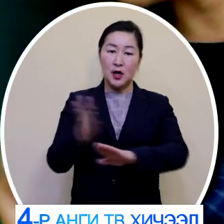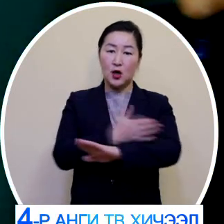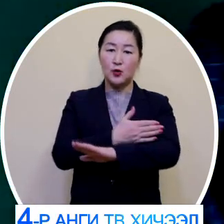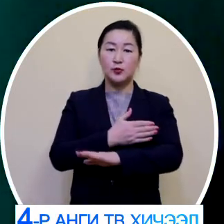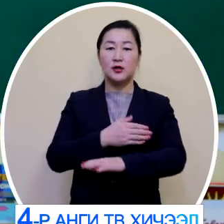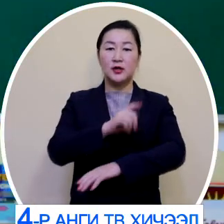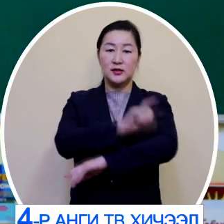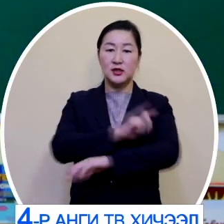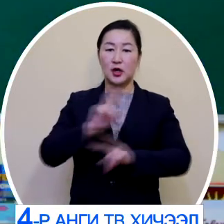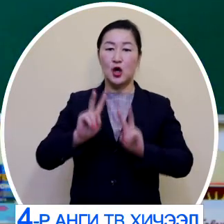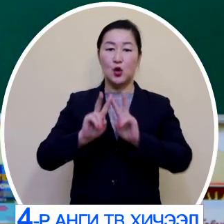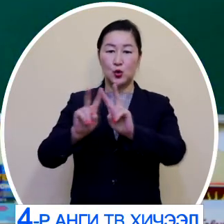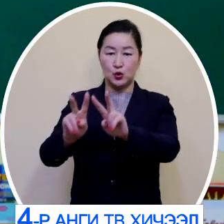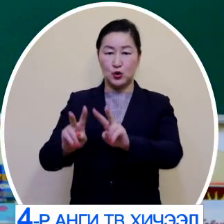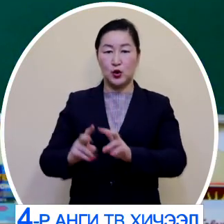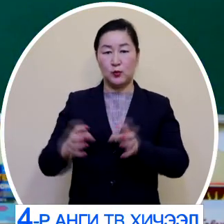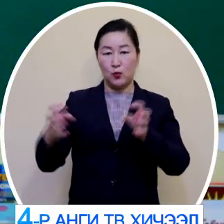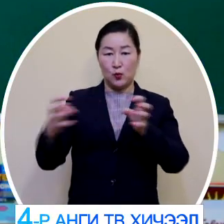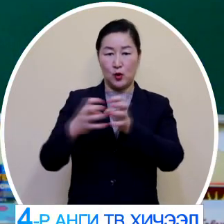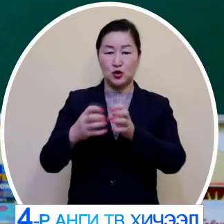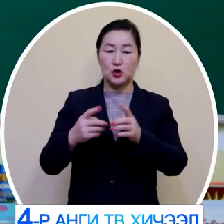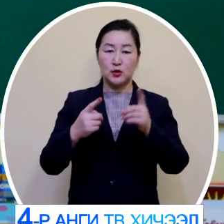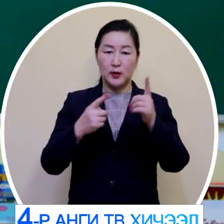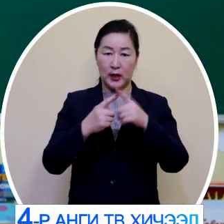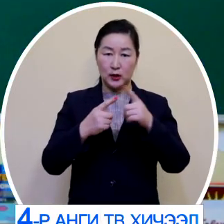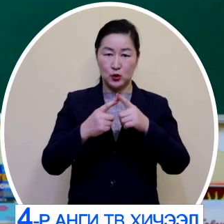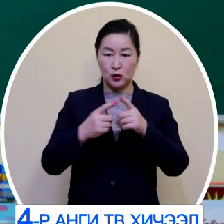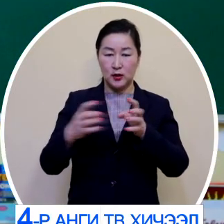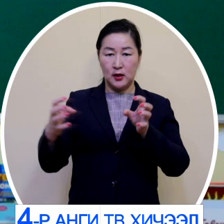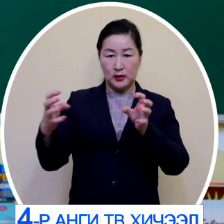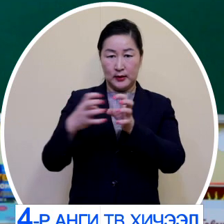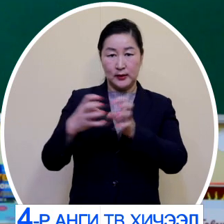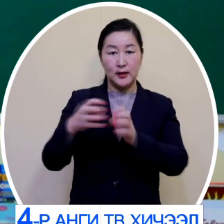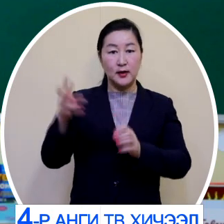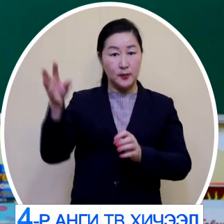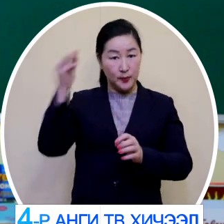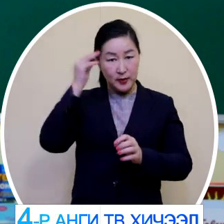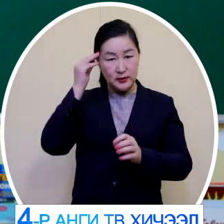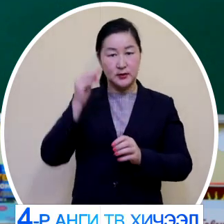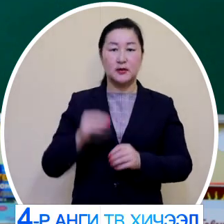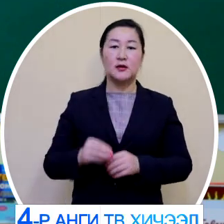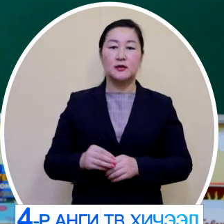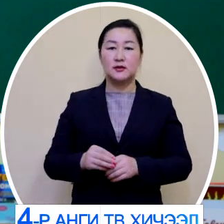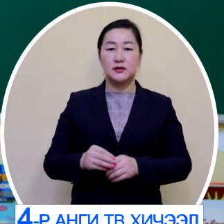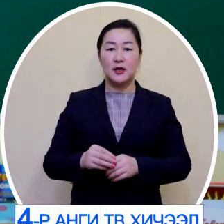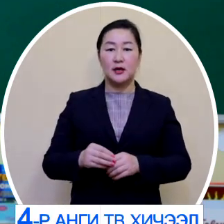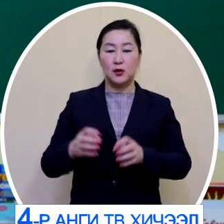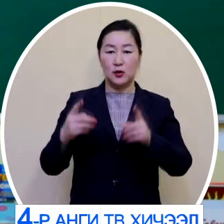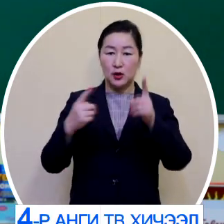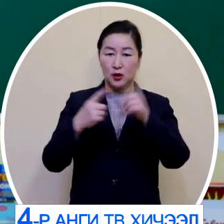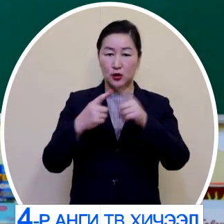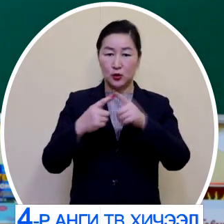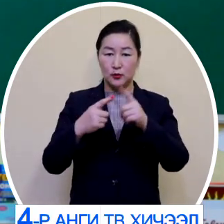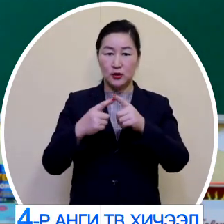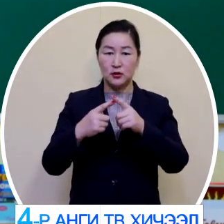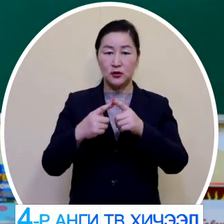За, өмнөх хичээлдээ үргэлжлүүлээд бүгдээрээ соронз маань төмөр метал зүйлүүдийг татдгийг мэдсэн. За, тэгвэл